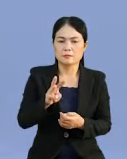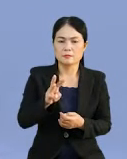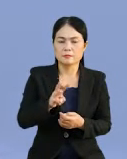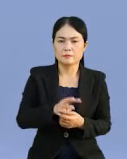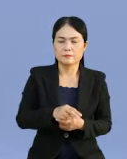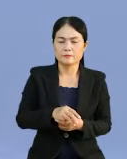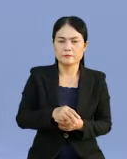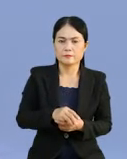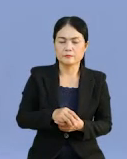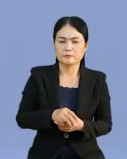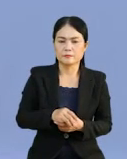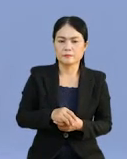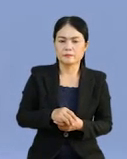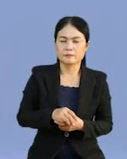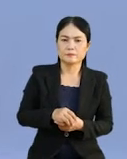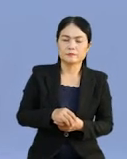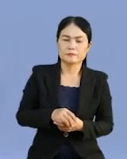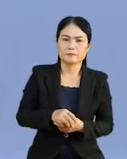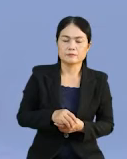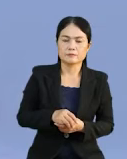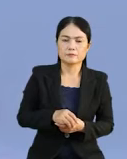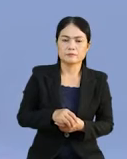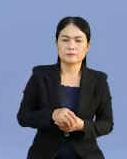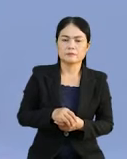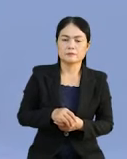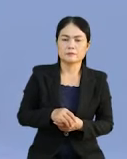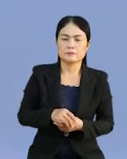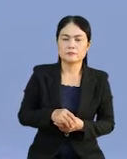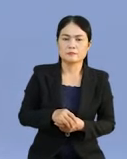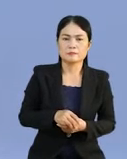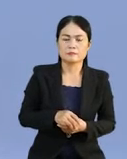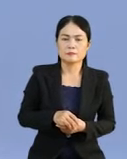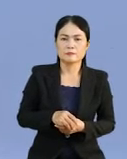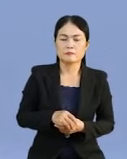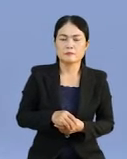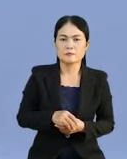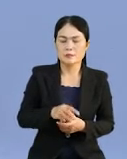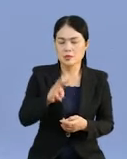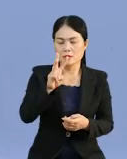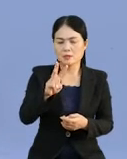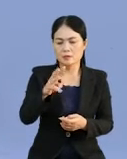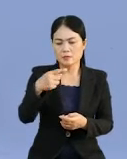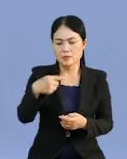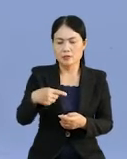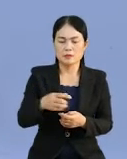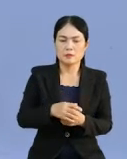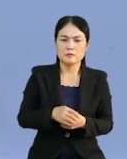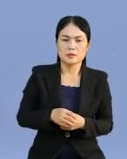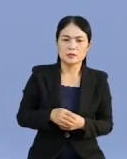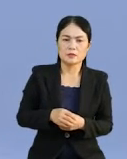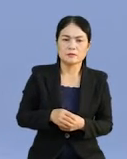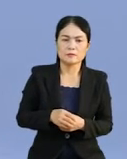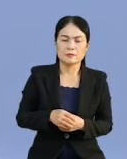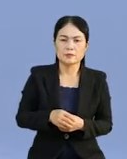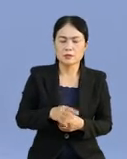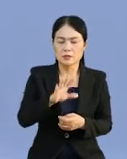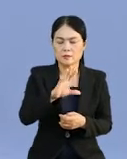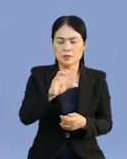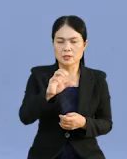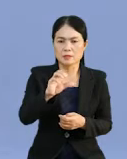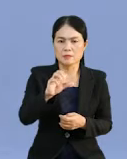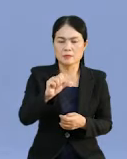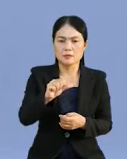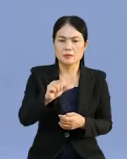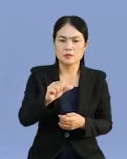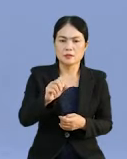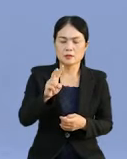Bầy bốn á, nè, cũng đặt không vào đây nhé. Bỏ độ sao thầm mấy thích không bạn. Chúng bầy bốn hay lùi ở cả đá. Nít phạm